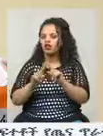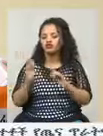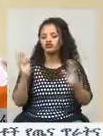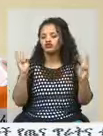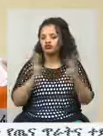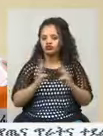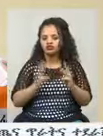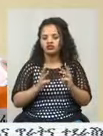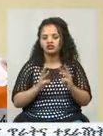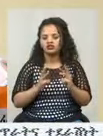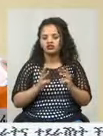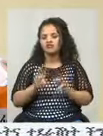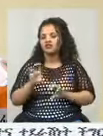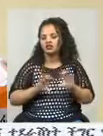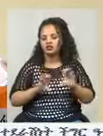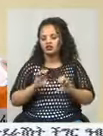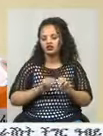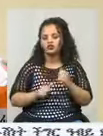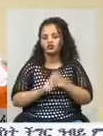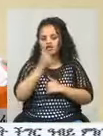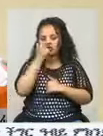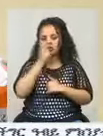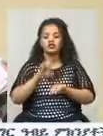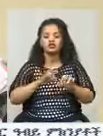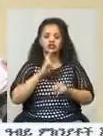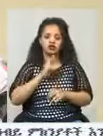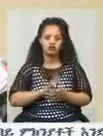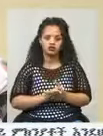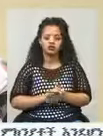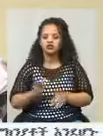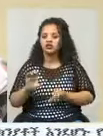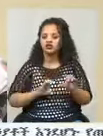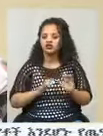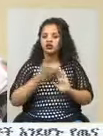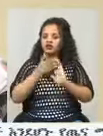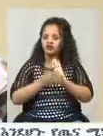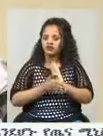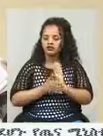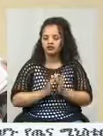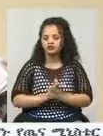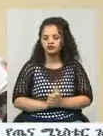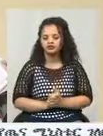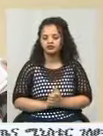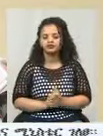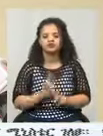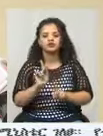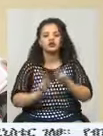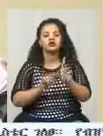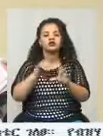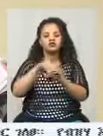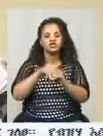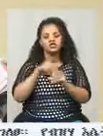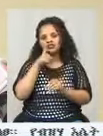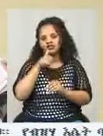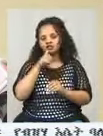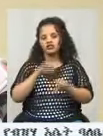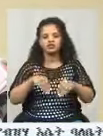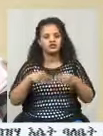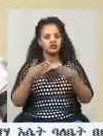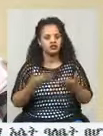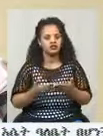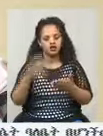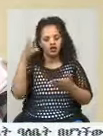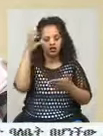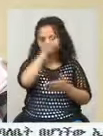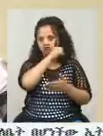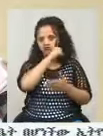ቀውሶች የሚዳርጉ ጎጂ ልማዳዊ ድርጊቶች ናቸው። ድርጊቱ የሚፈጸመው በማህበረሰቡ ውስጥ ለሴቶች ከሚሰጣቸው